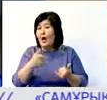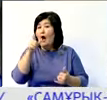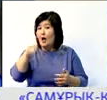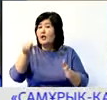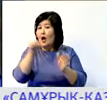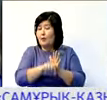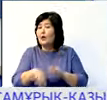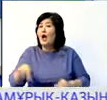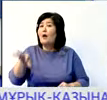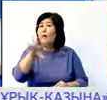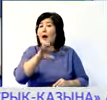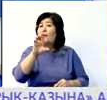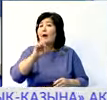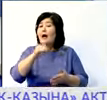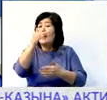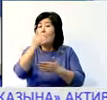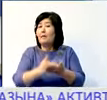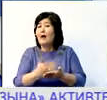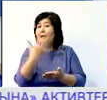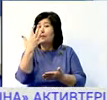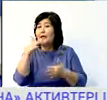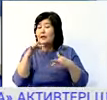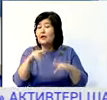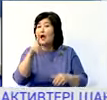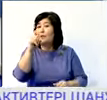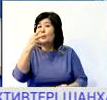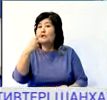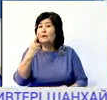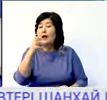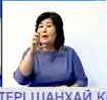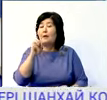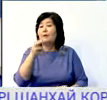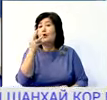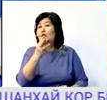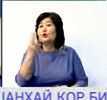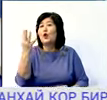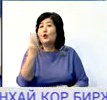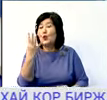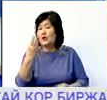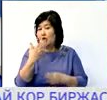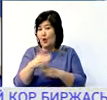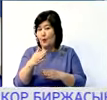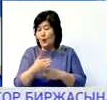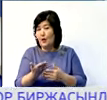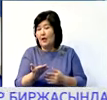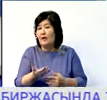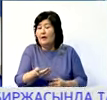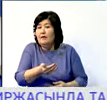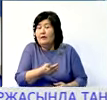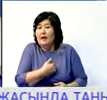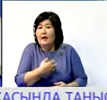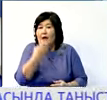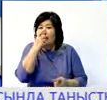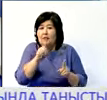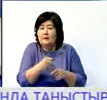өлтіру бабы бойынша 5 іс түскен. 121 бабының 3-4 бөлігі нәсіп құмарлық сипатындағы